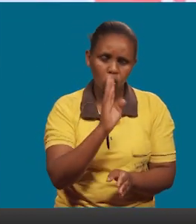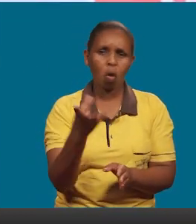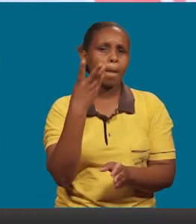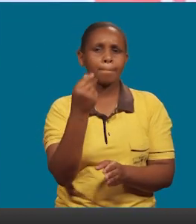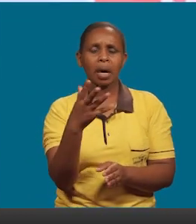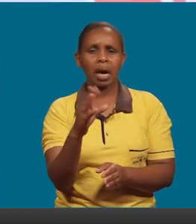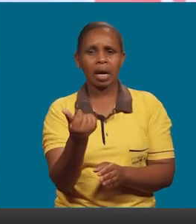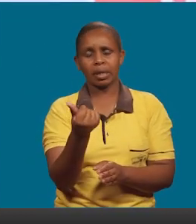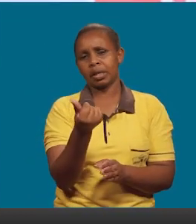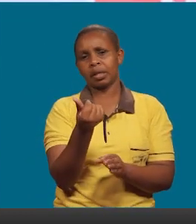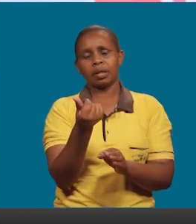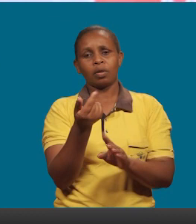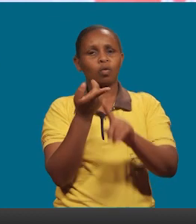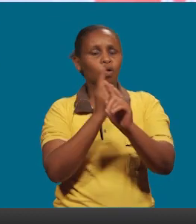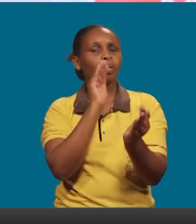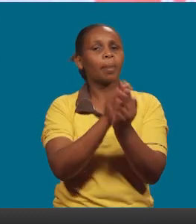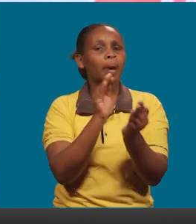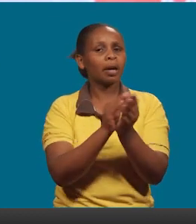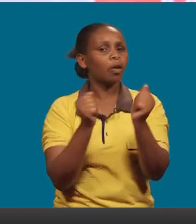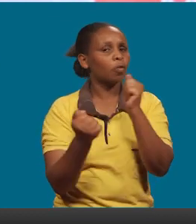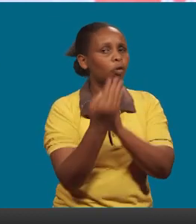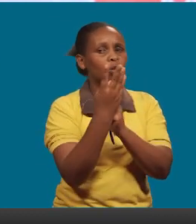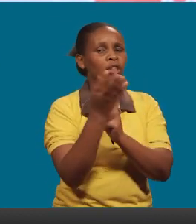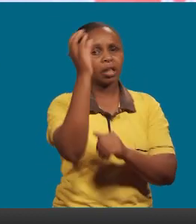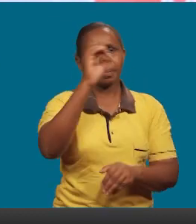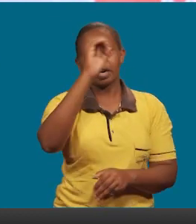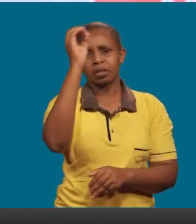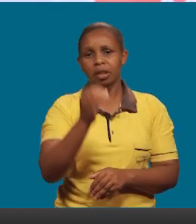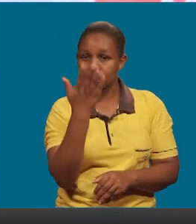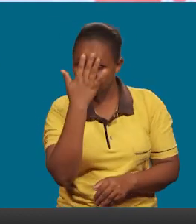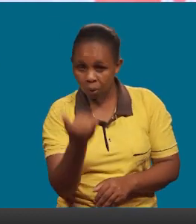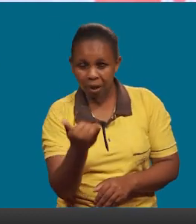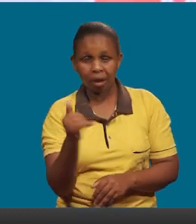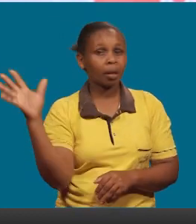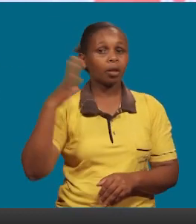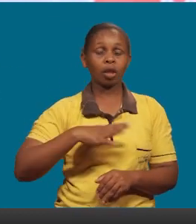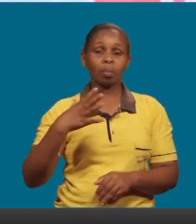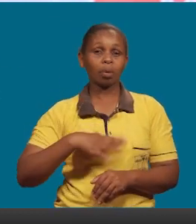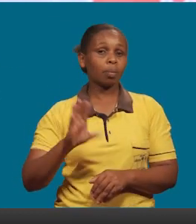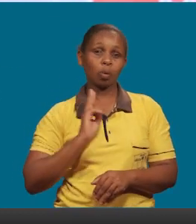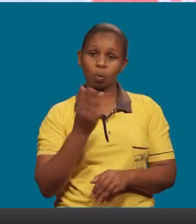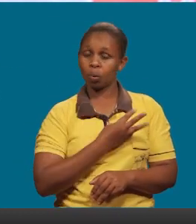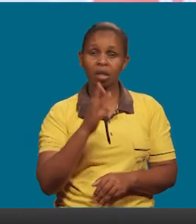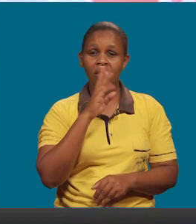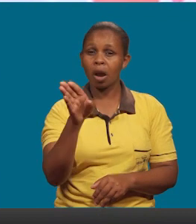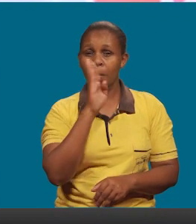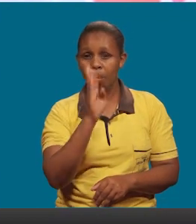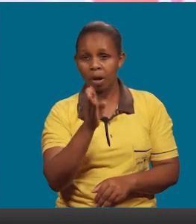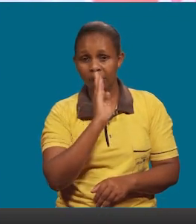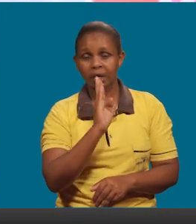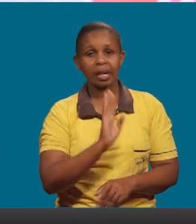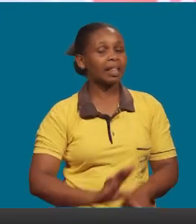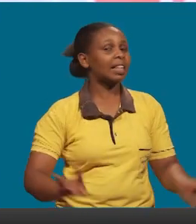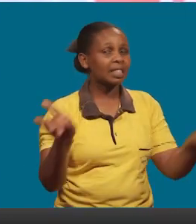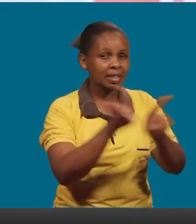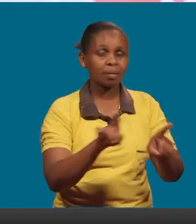domestic borrowing, at 14%. Why? The reason? The people who are borrowing from